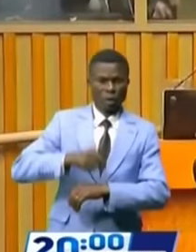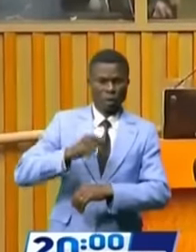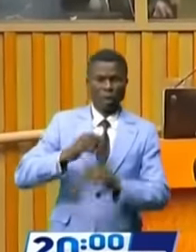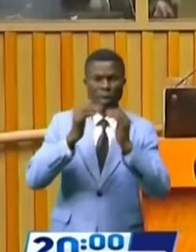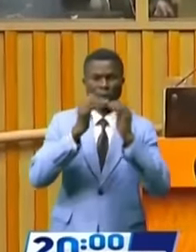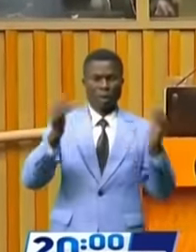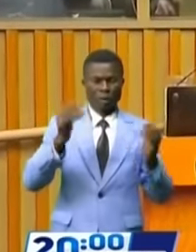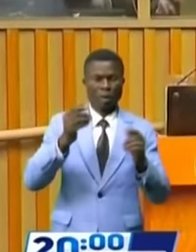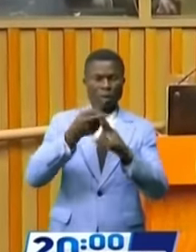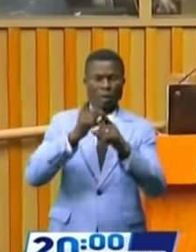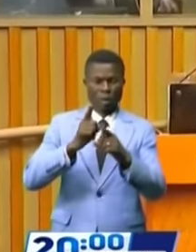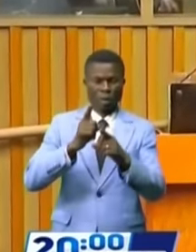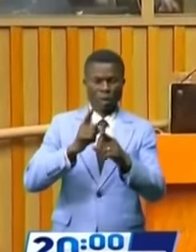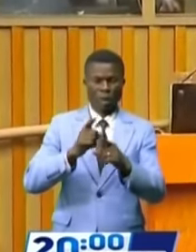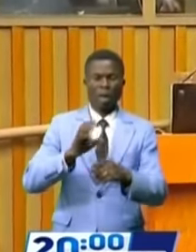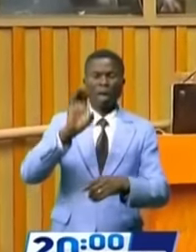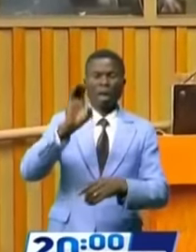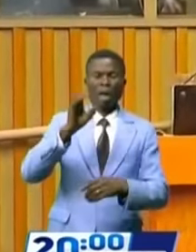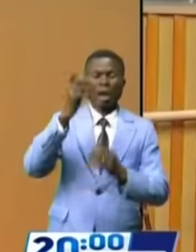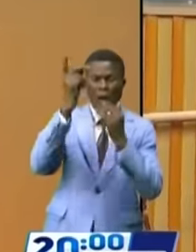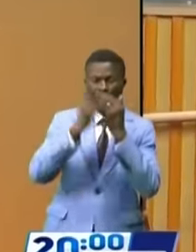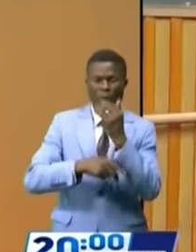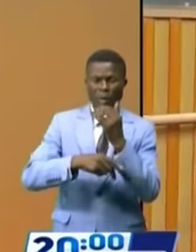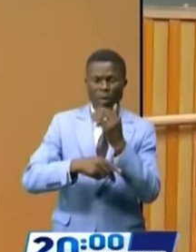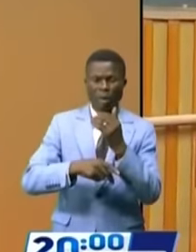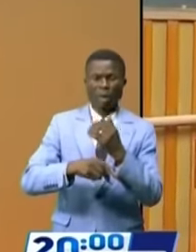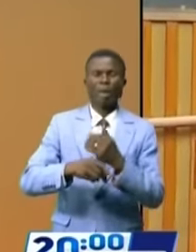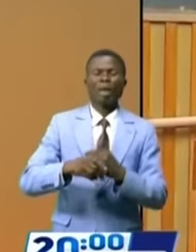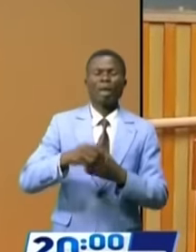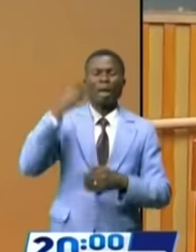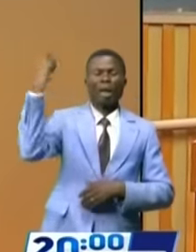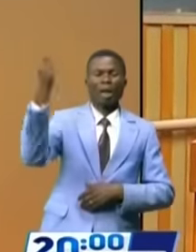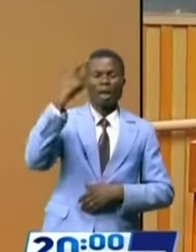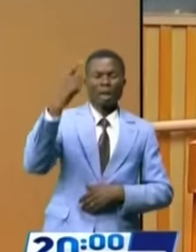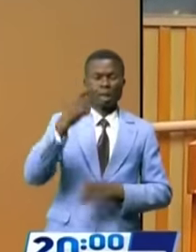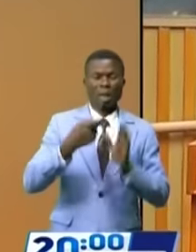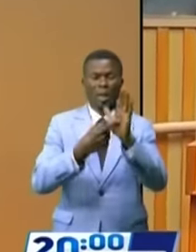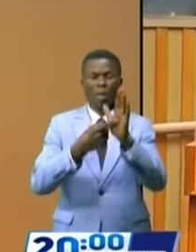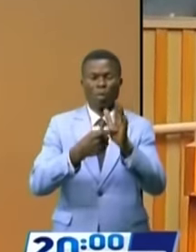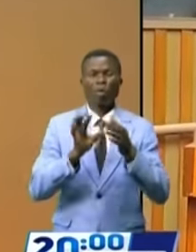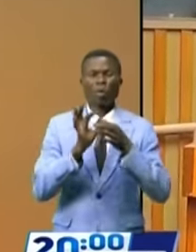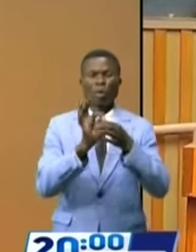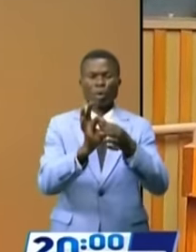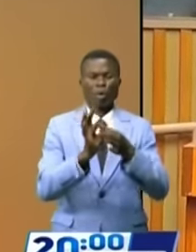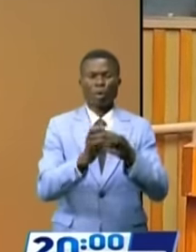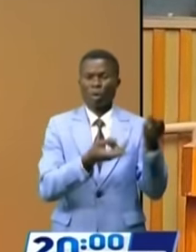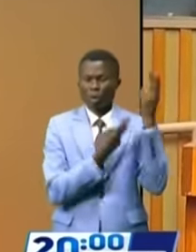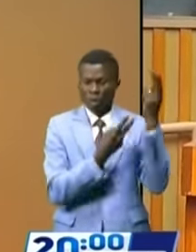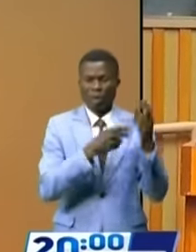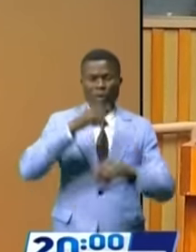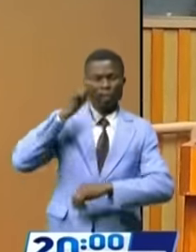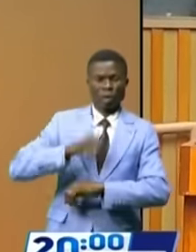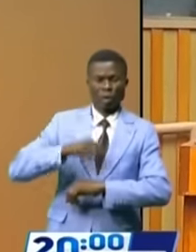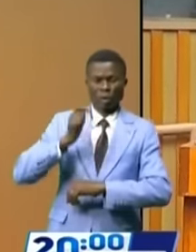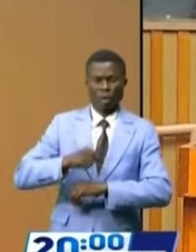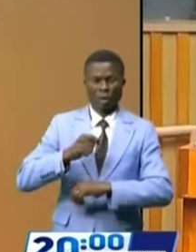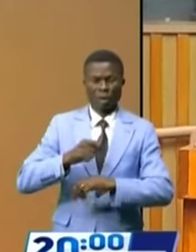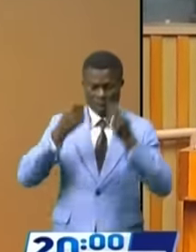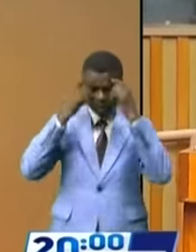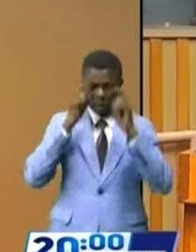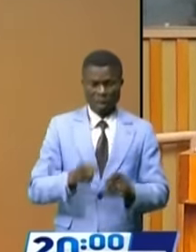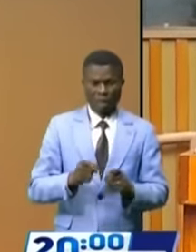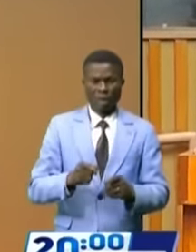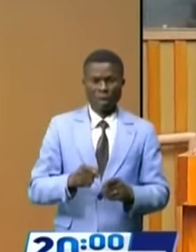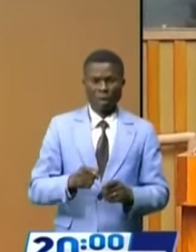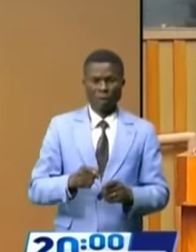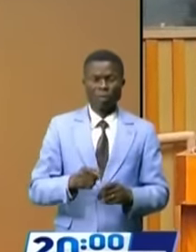paix portés par la Cour pénale internationale. Pour démontrer son attachement aux valeurs de la justice et sa